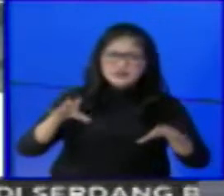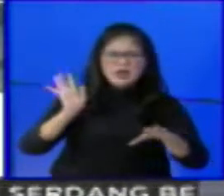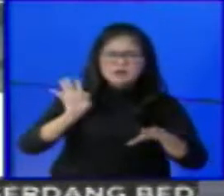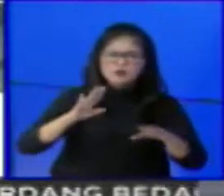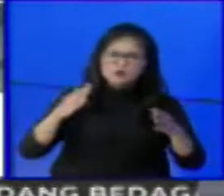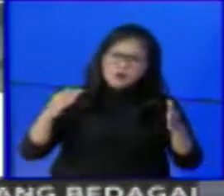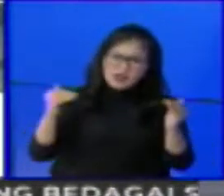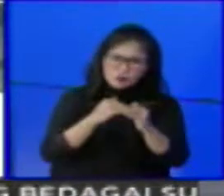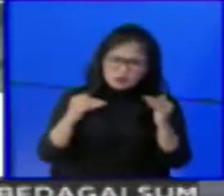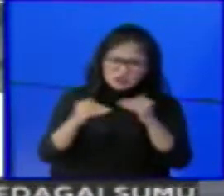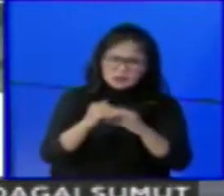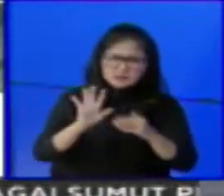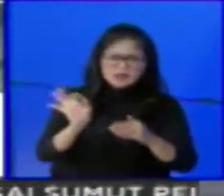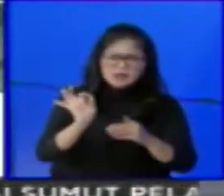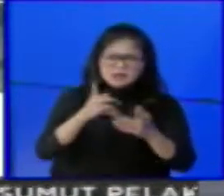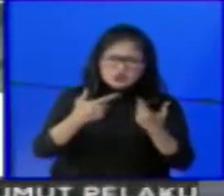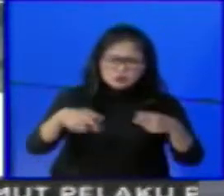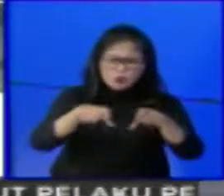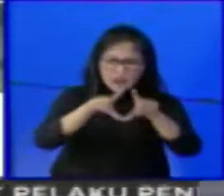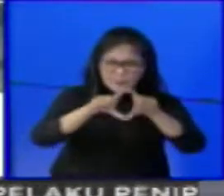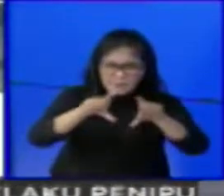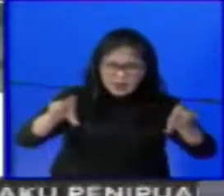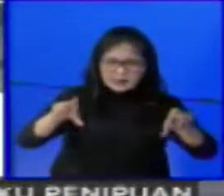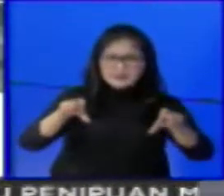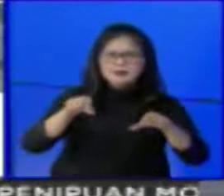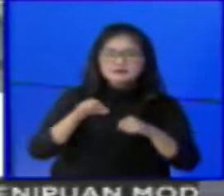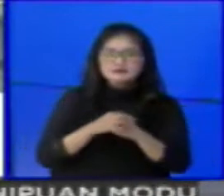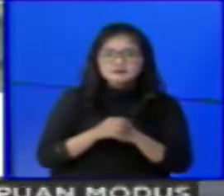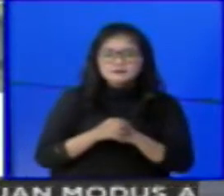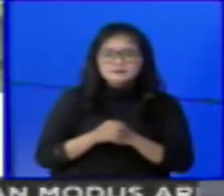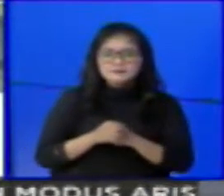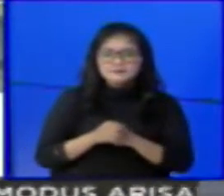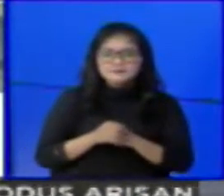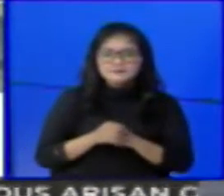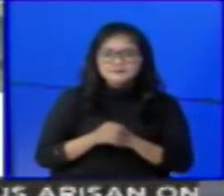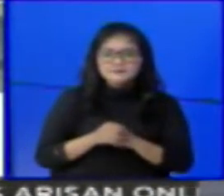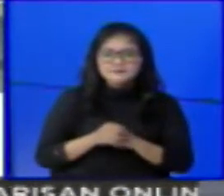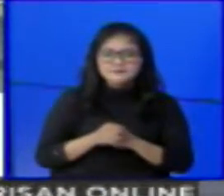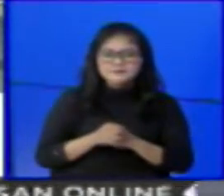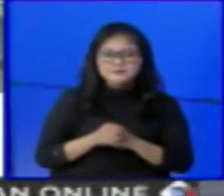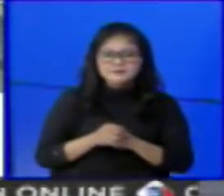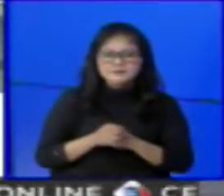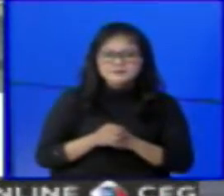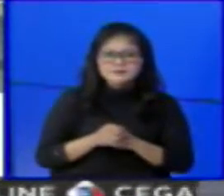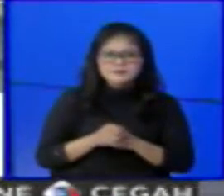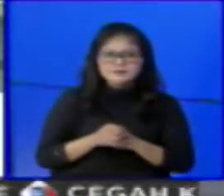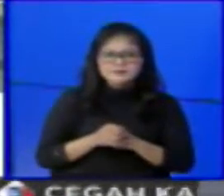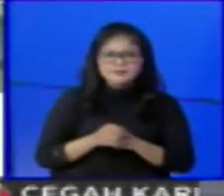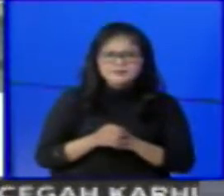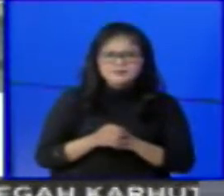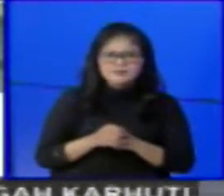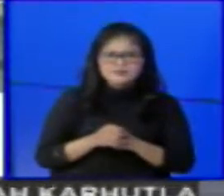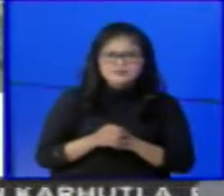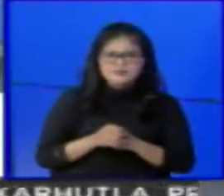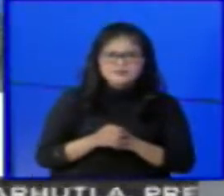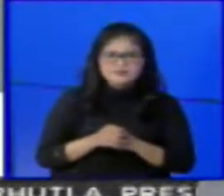nomor tidak sesuai dengan aturan ganjil genap. Berikut laporan selengkapnya dari Dewi Leba, Andre Arlin, dan Satrio Wicaksono.